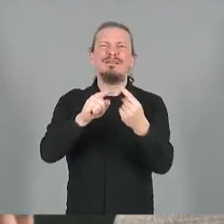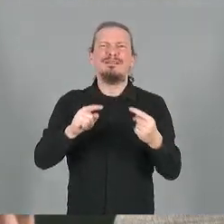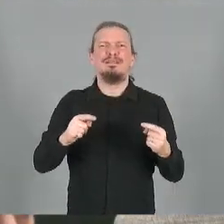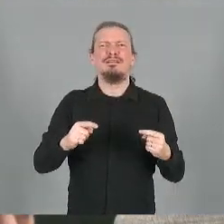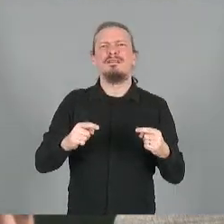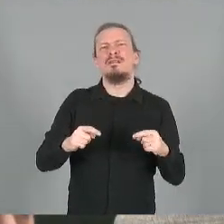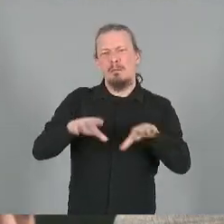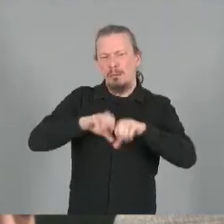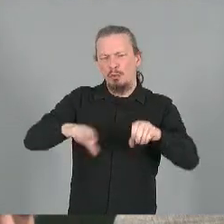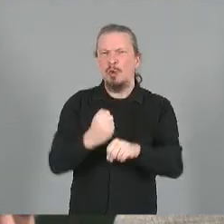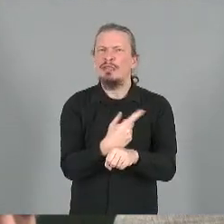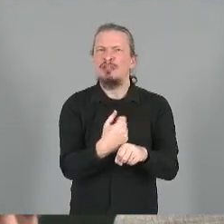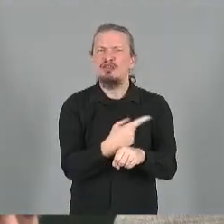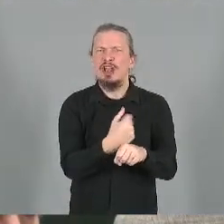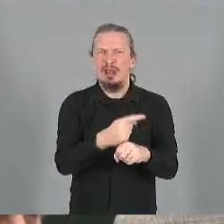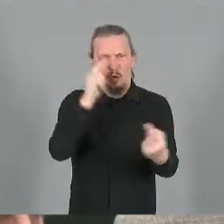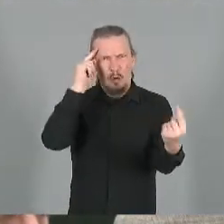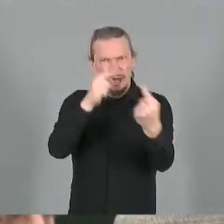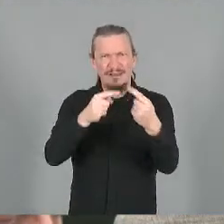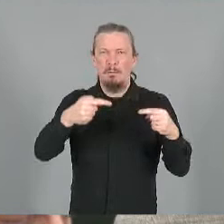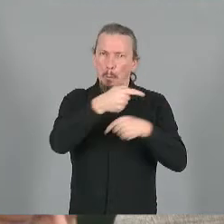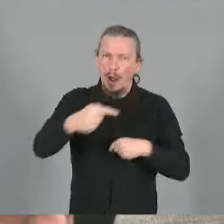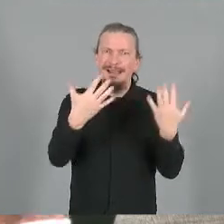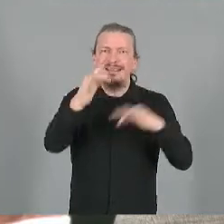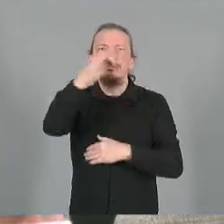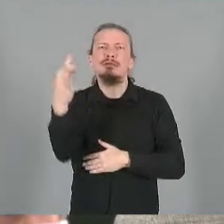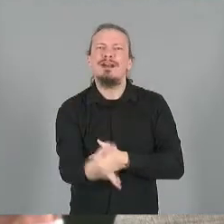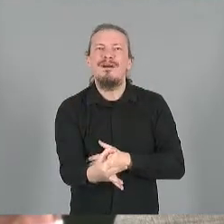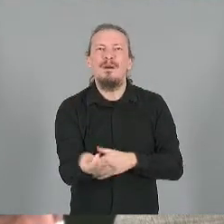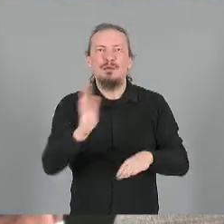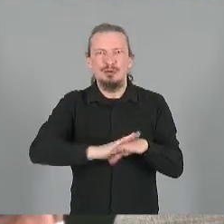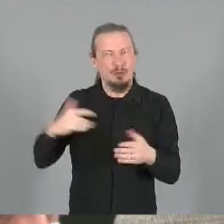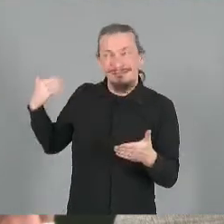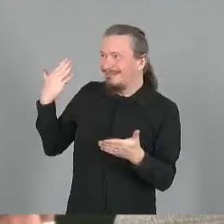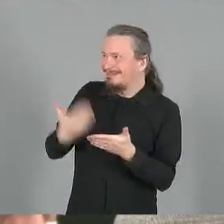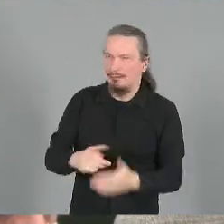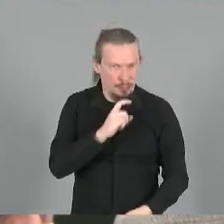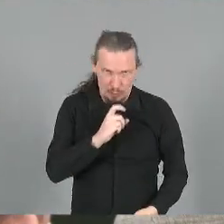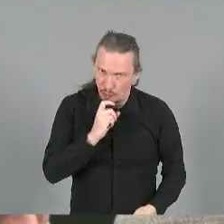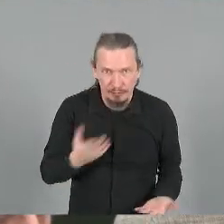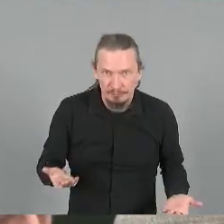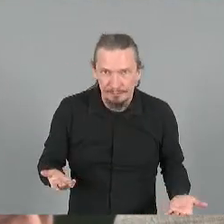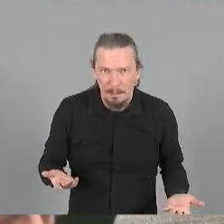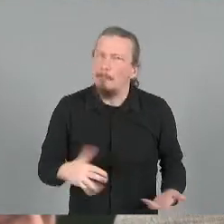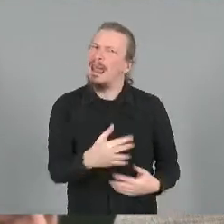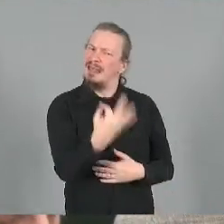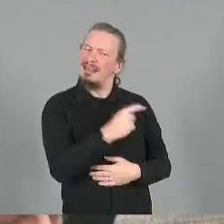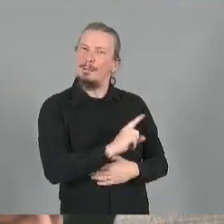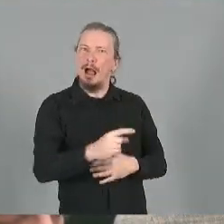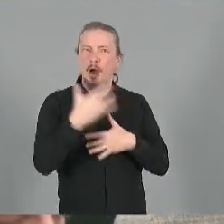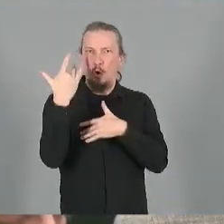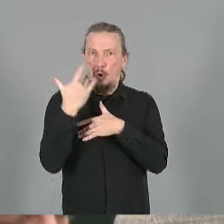de la production de déchets sur le territoire de la MEL n'a pas été atteint à ce jour. Il ne précise en revanche pas que ce retard